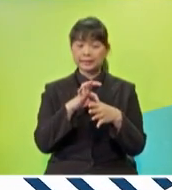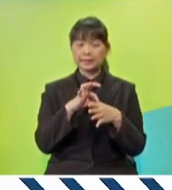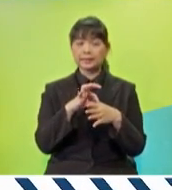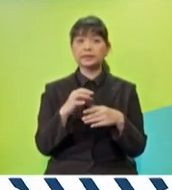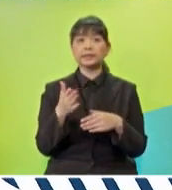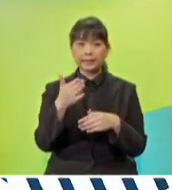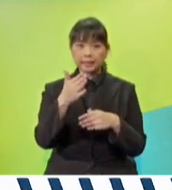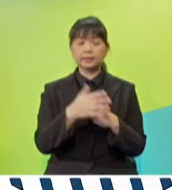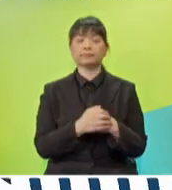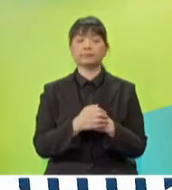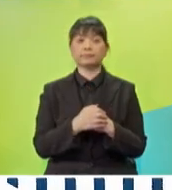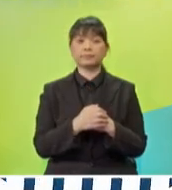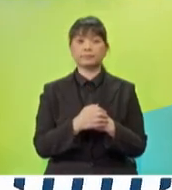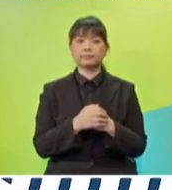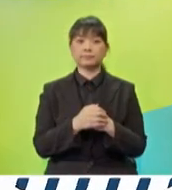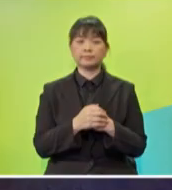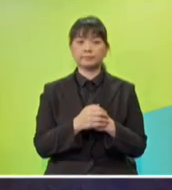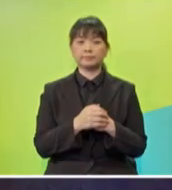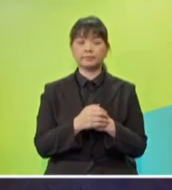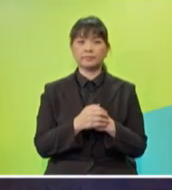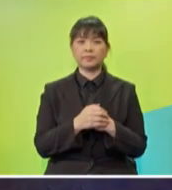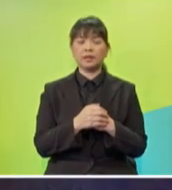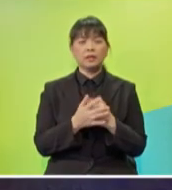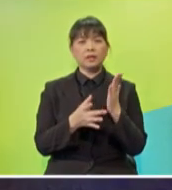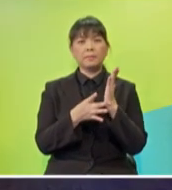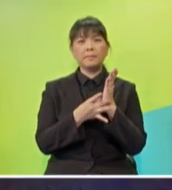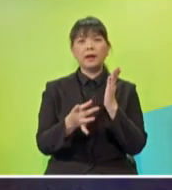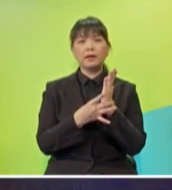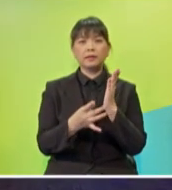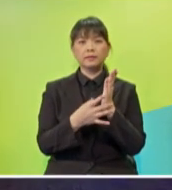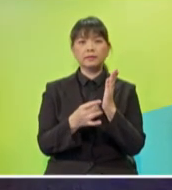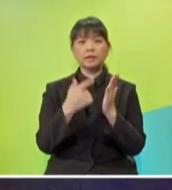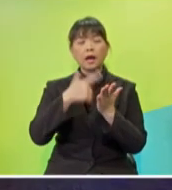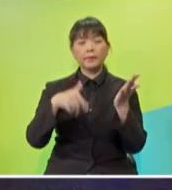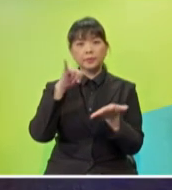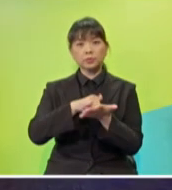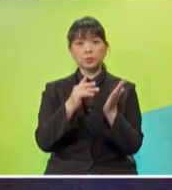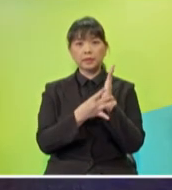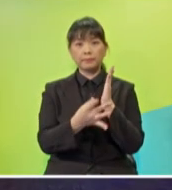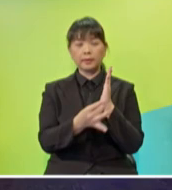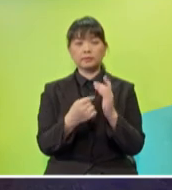semuanya lemak pula Apa lemak Oke nampaknya